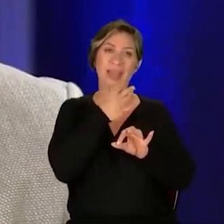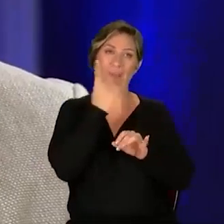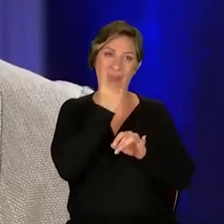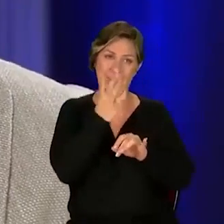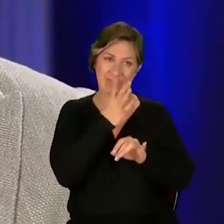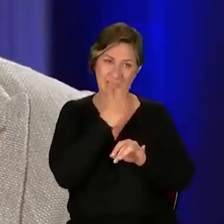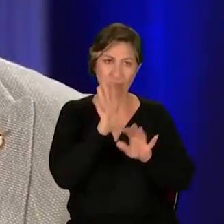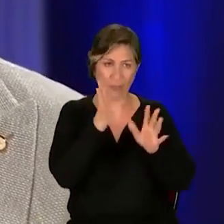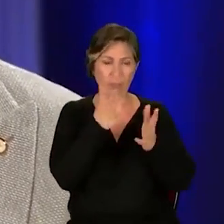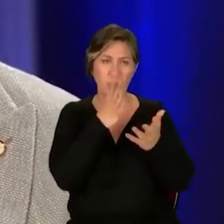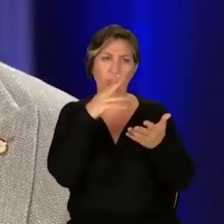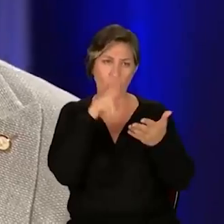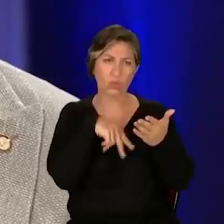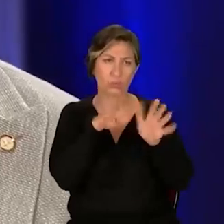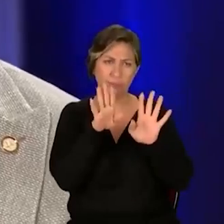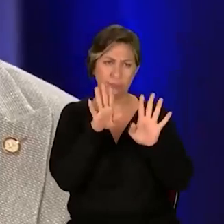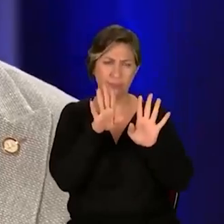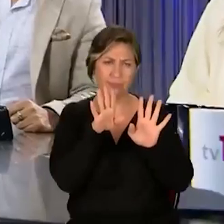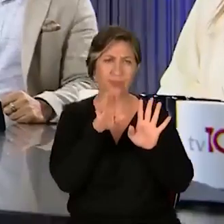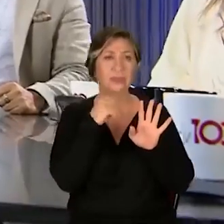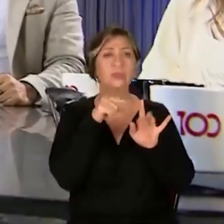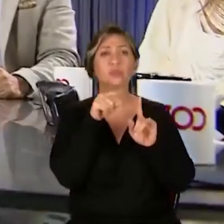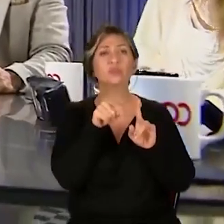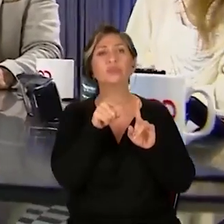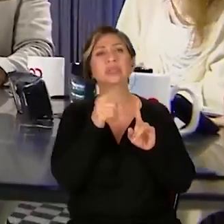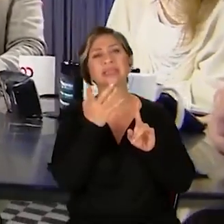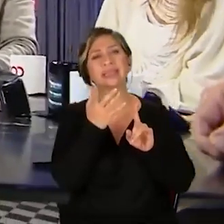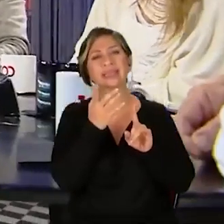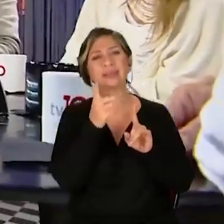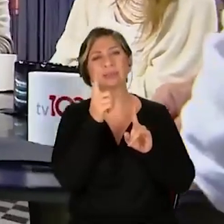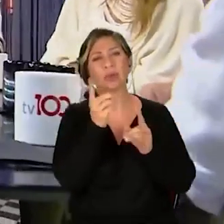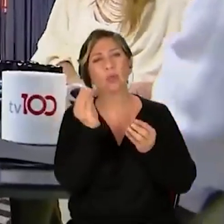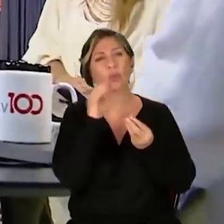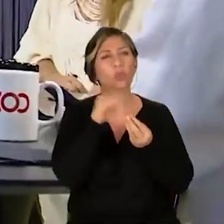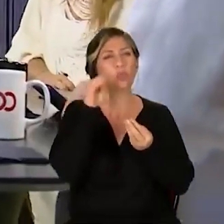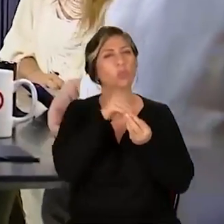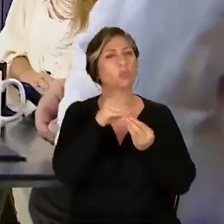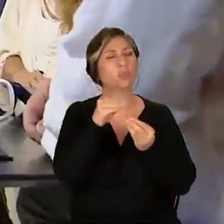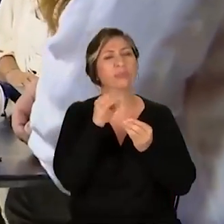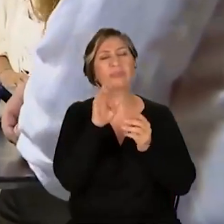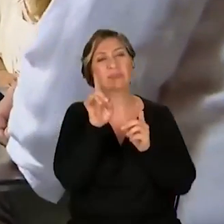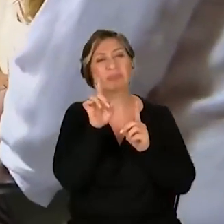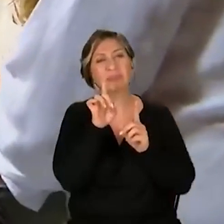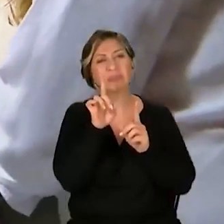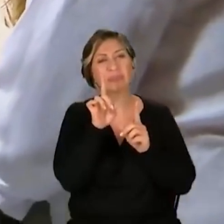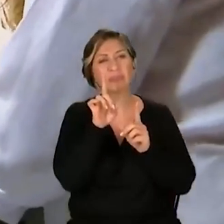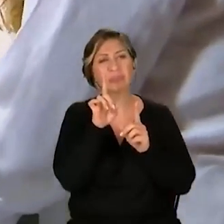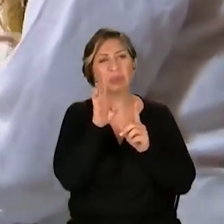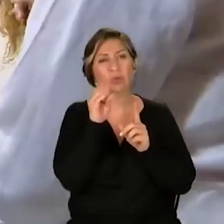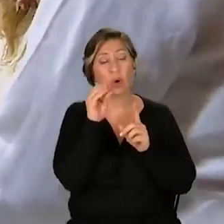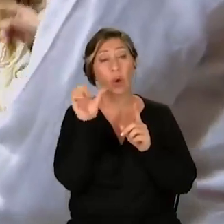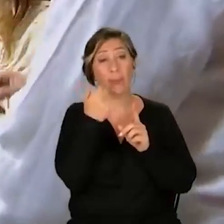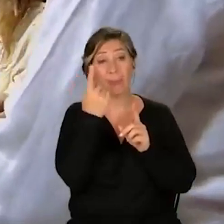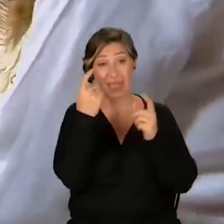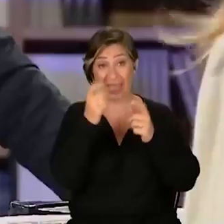bilgiydi. Ben bunu biliyorum, bunu okudum. Bunu okumuşsunuz. Buradan şimdi... Bu çok klasik bir bilgi. Bir şey uyduruldu değil mi şimdi bununla ilgili? Hayır, uydurulmadı. Şimdi çok önemli bir